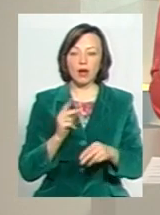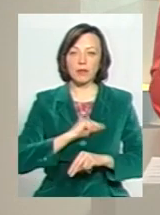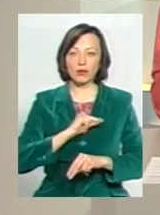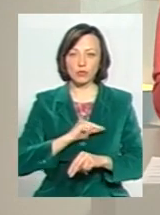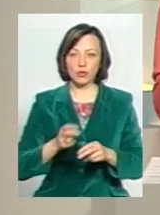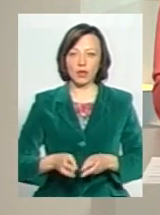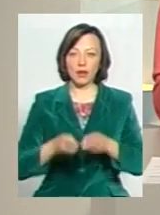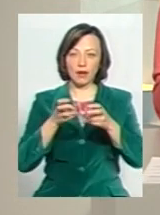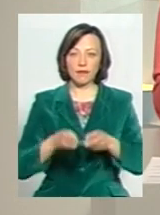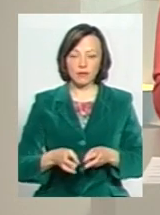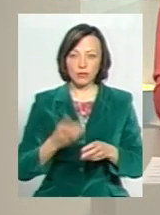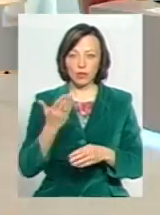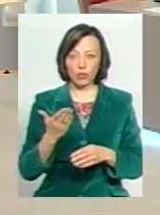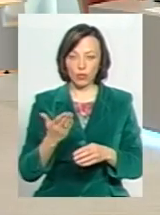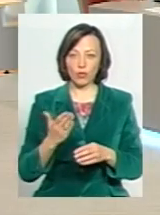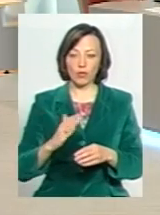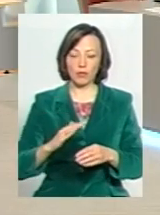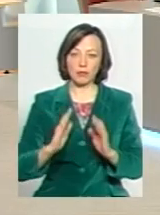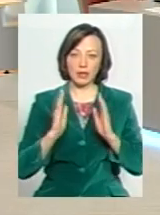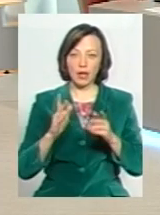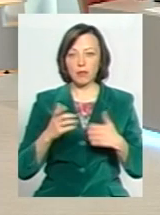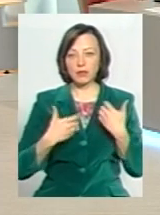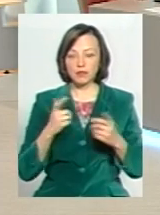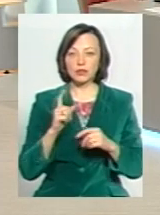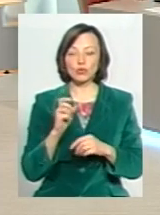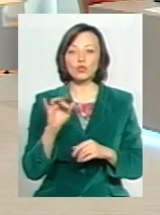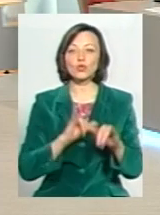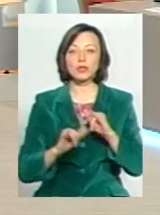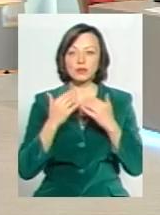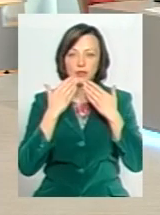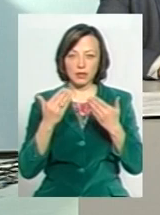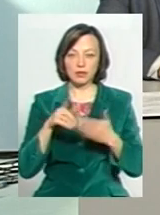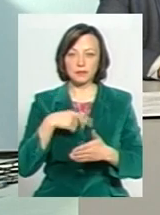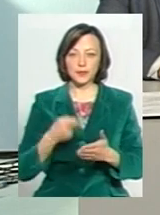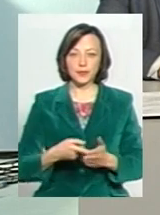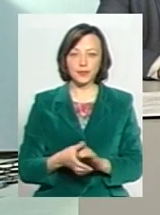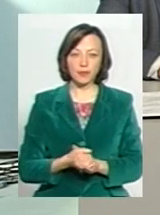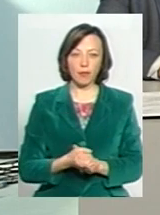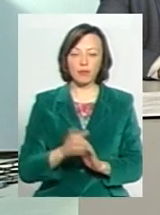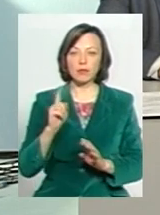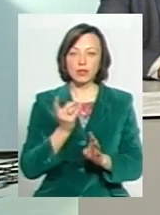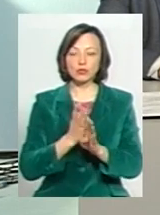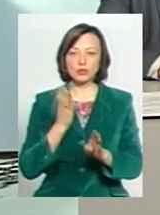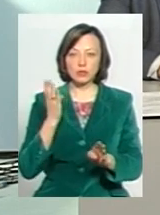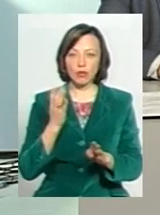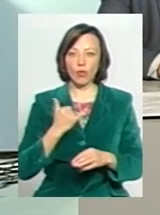працює підйомник у його під'їзді, або він переживає за щось, куди йому потрібно звертатися? Ну, в першу